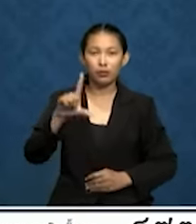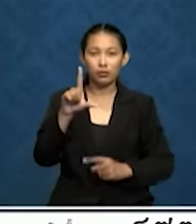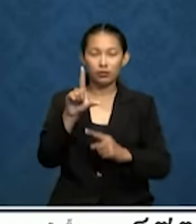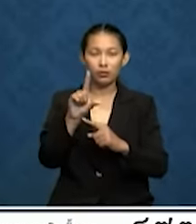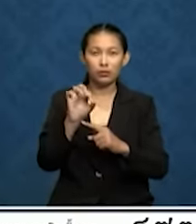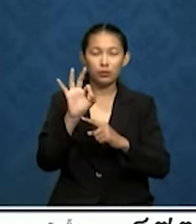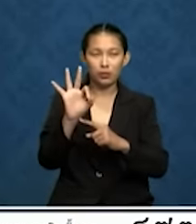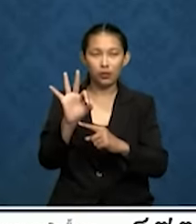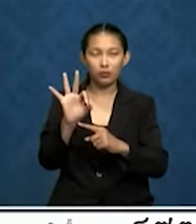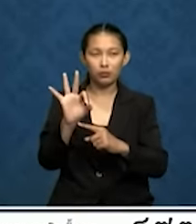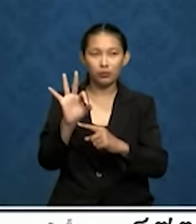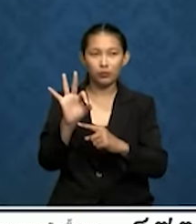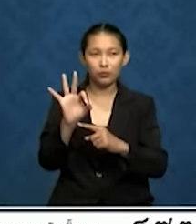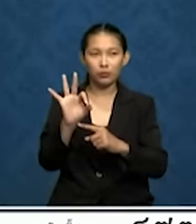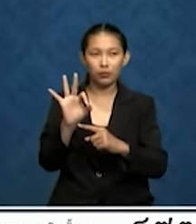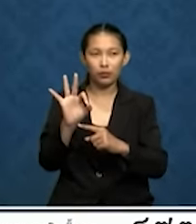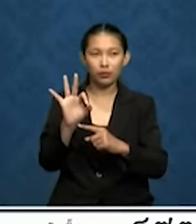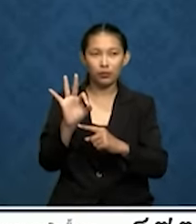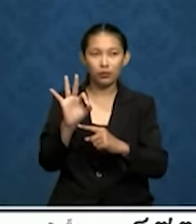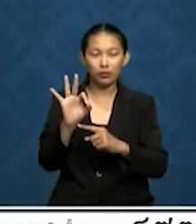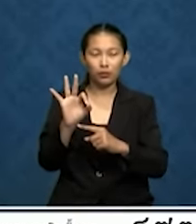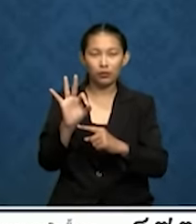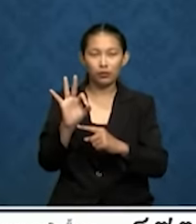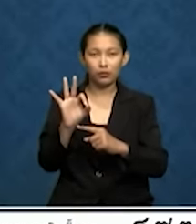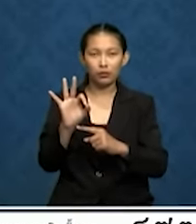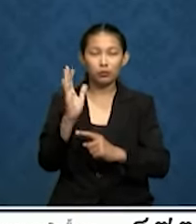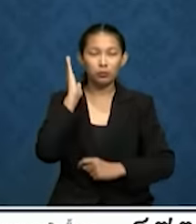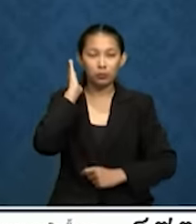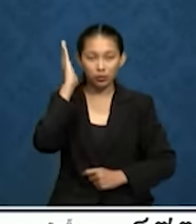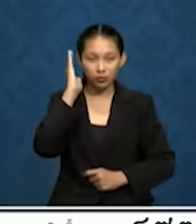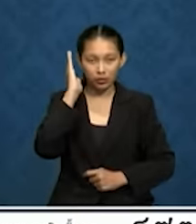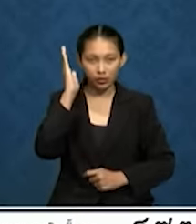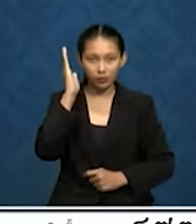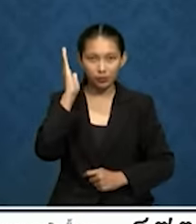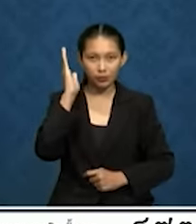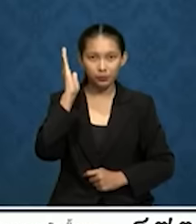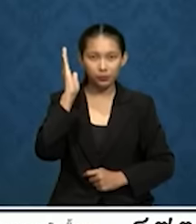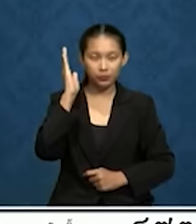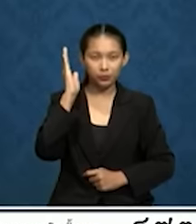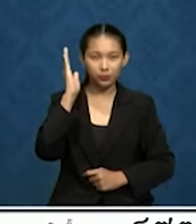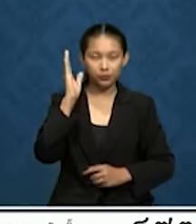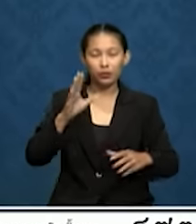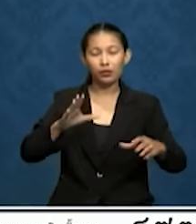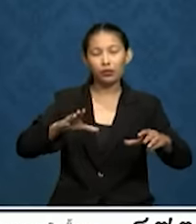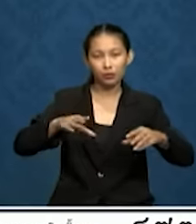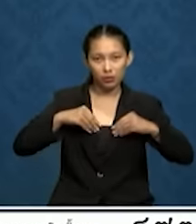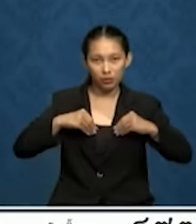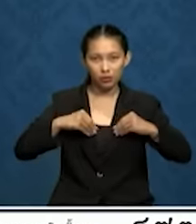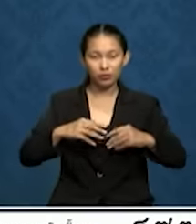29นายเกรียงศักดิ์ฝ้ายสีงาม เกรียงศักดิ์ฝ้ายสีงามเห็นชอบ